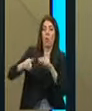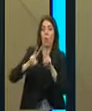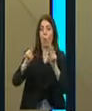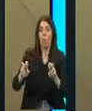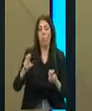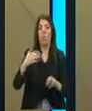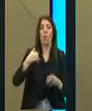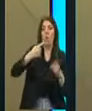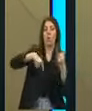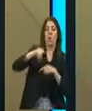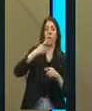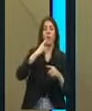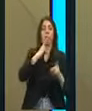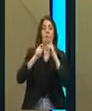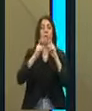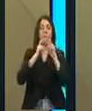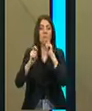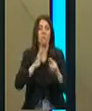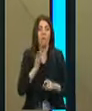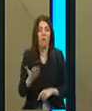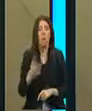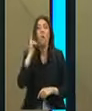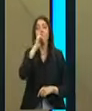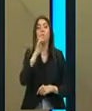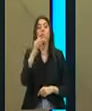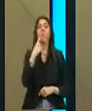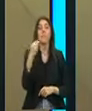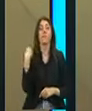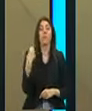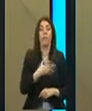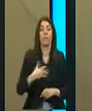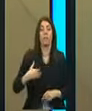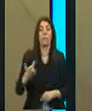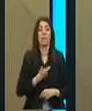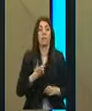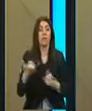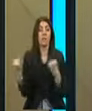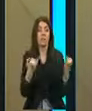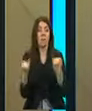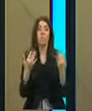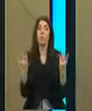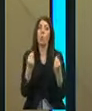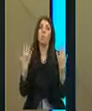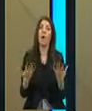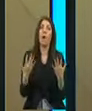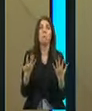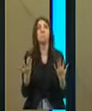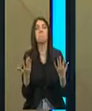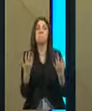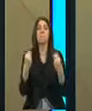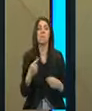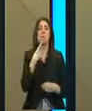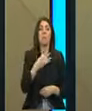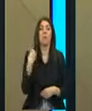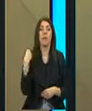siyasi taleplerini gündeme getirmeye çalışıyor. Ben o yüzden diyorum yani yeni anayasa tartışmasında bunu yapmak çok daha isabetli olur. Çünkü